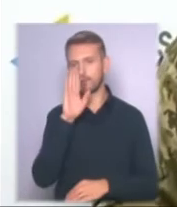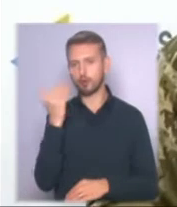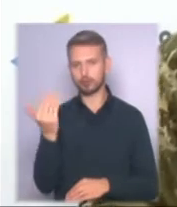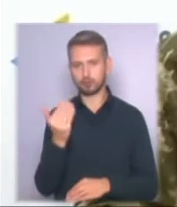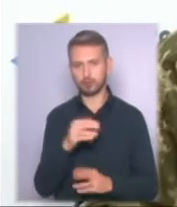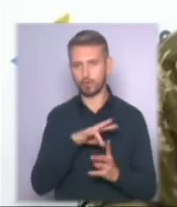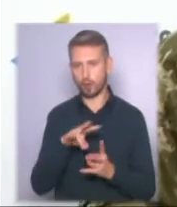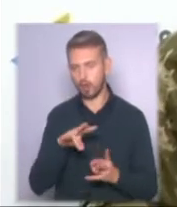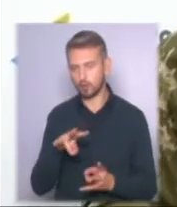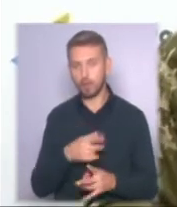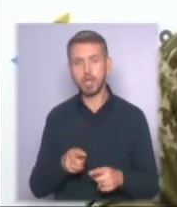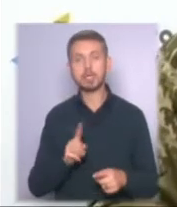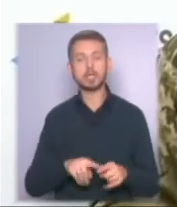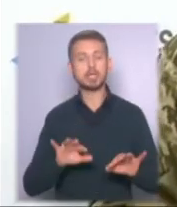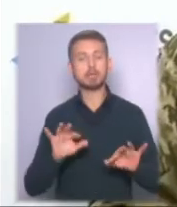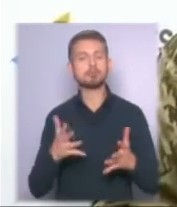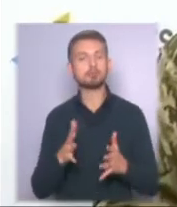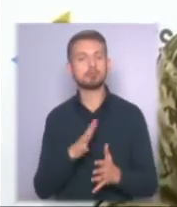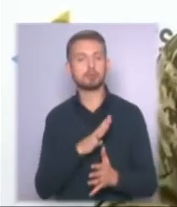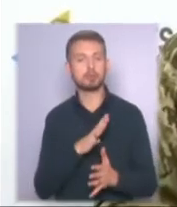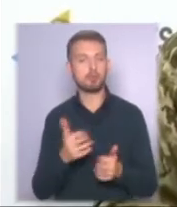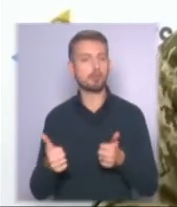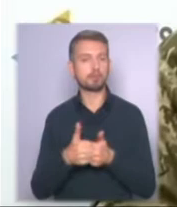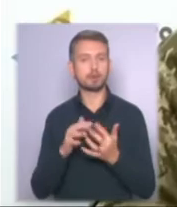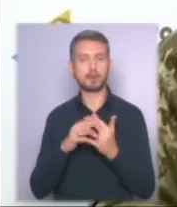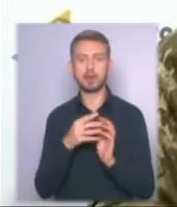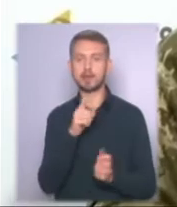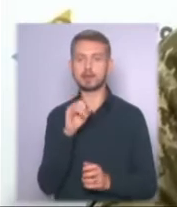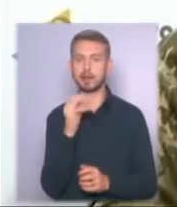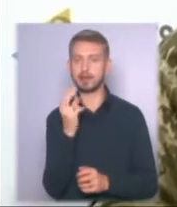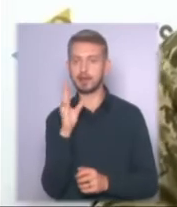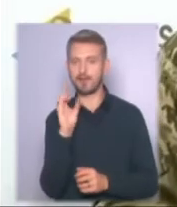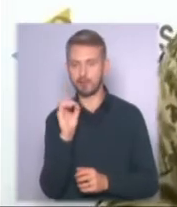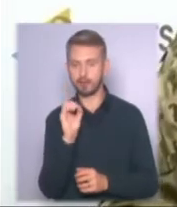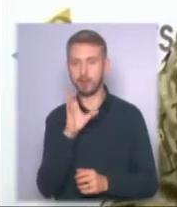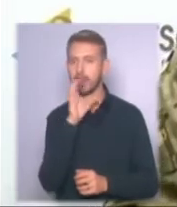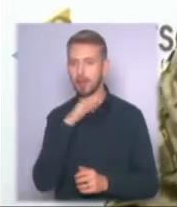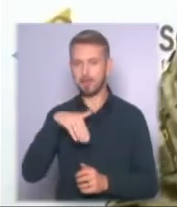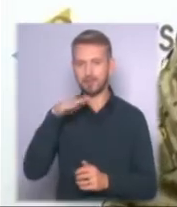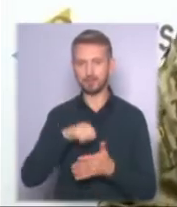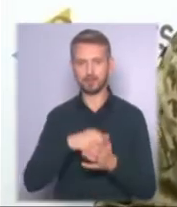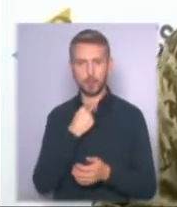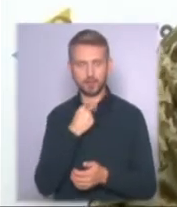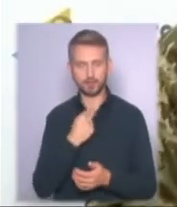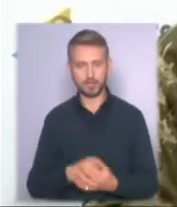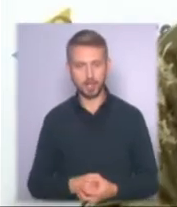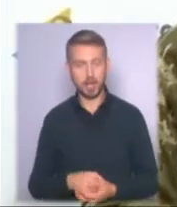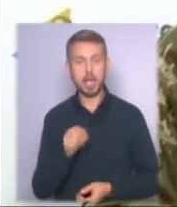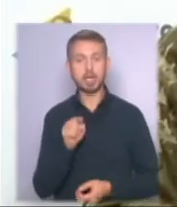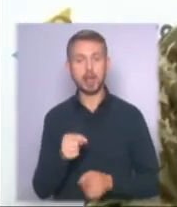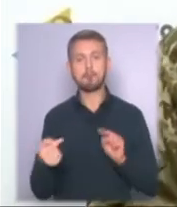провокацію. Цей інцидент стався неподалік селища Зайцеве, що на північ від Горлівки. Там